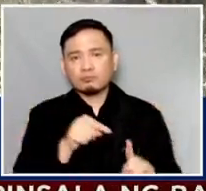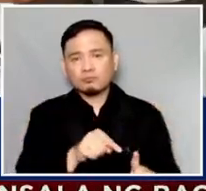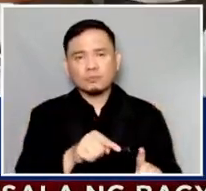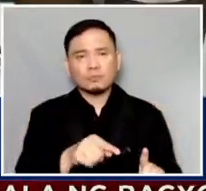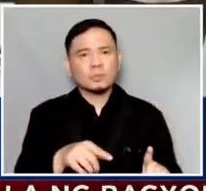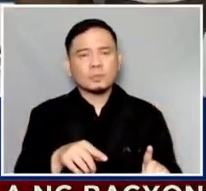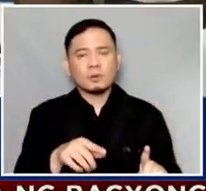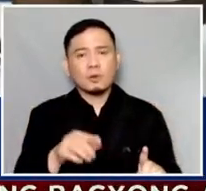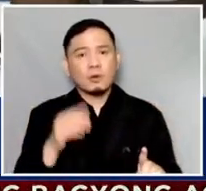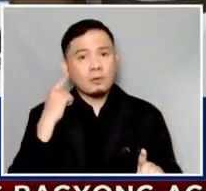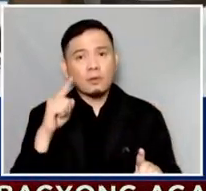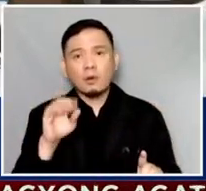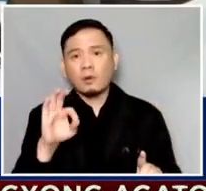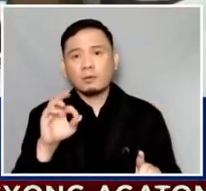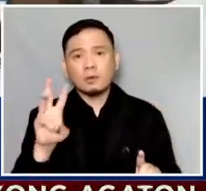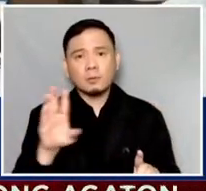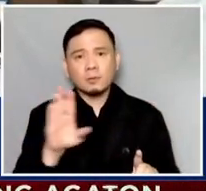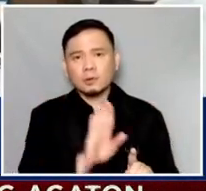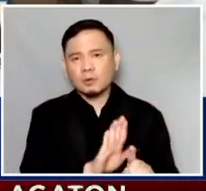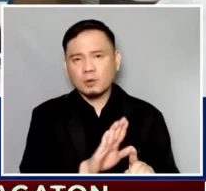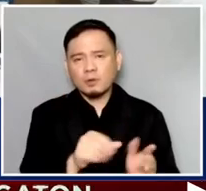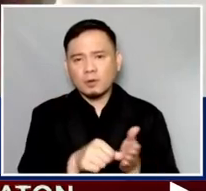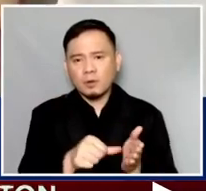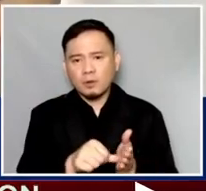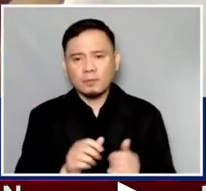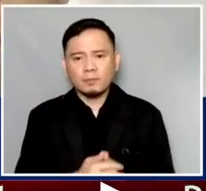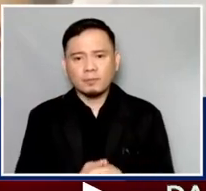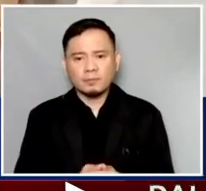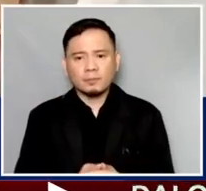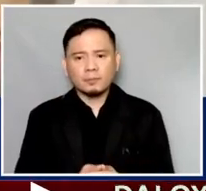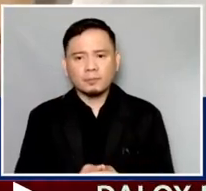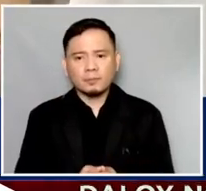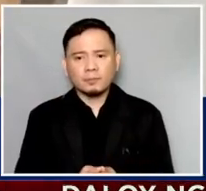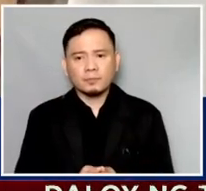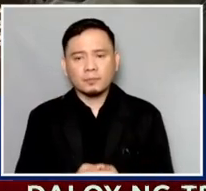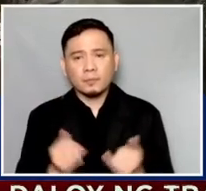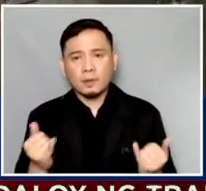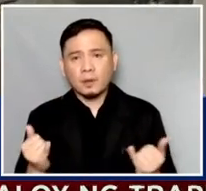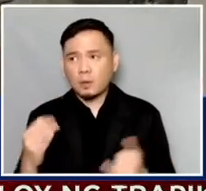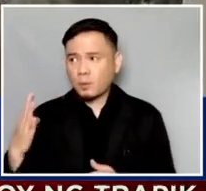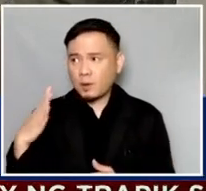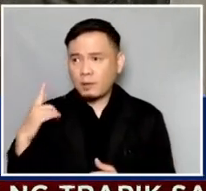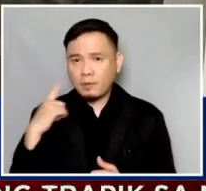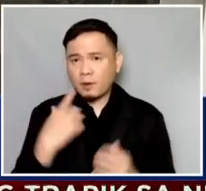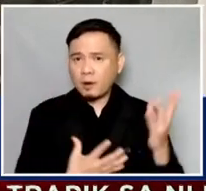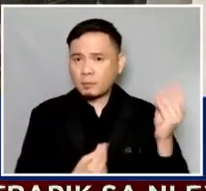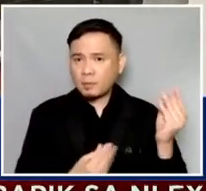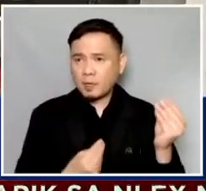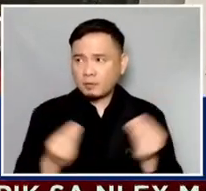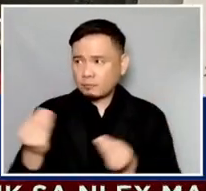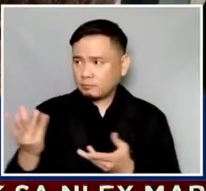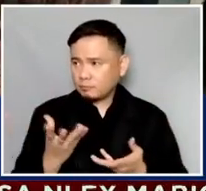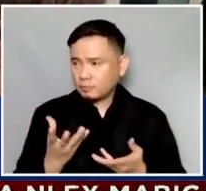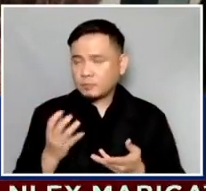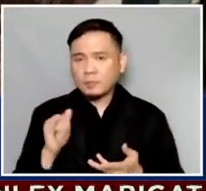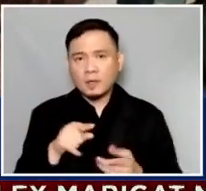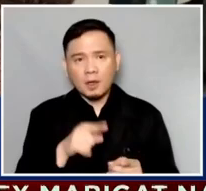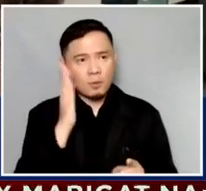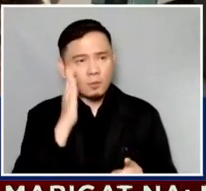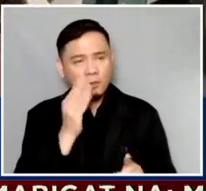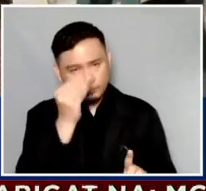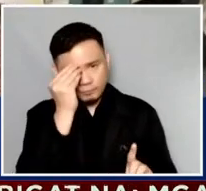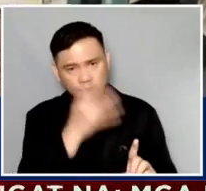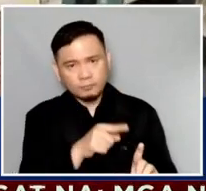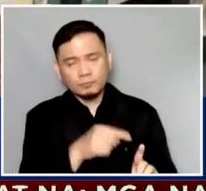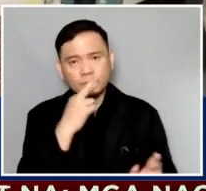na lang nila ang mga ulat ng mga embahada sa Committee on Overseas Voting na siyang mag-uulat naman sa COMELEC Unbanked. Mag-iimbestiga